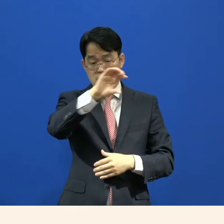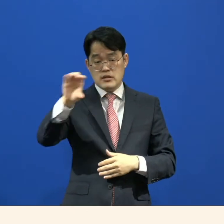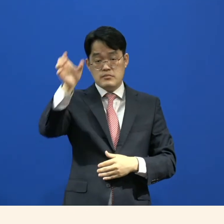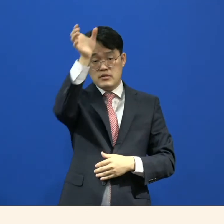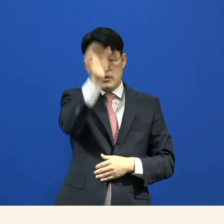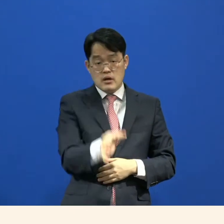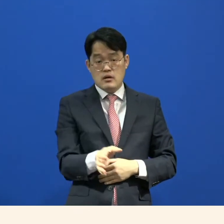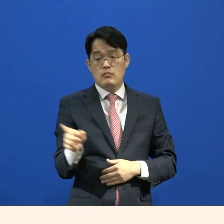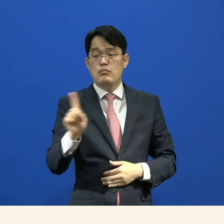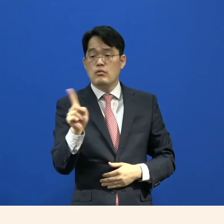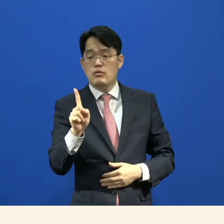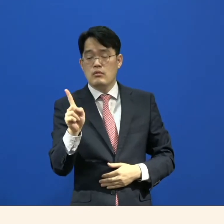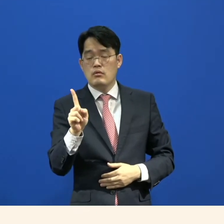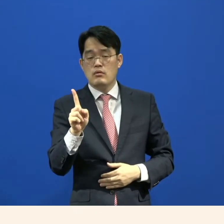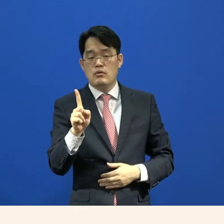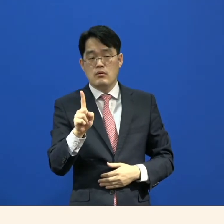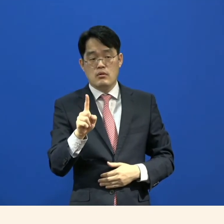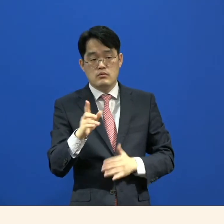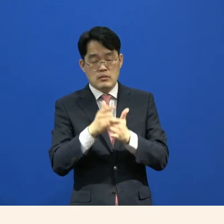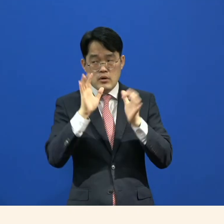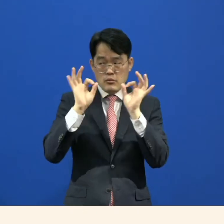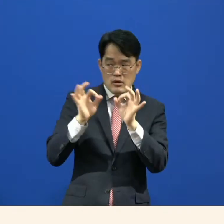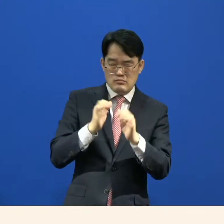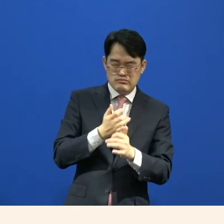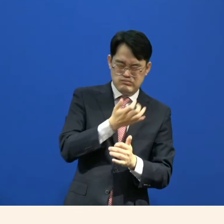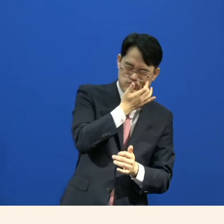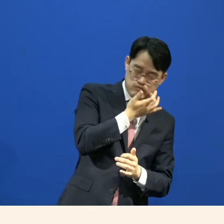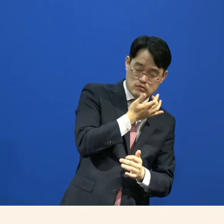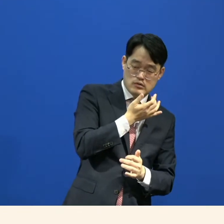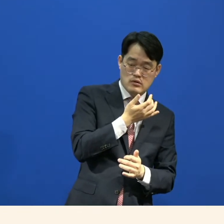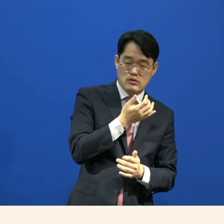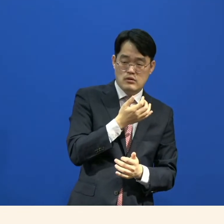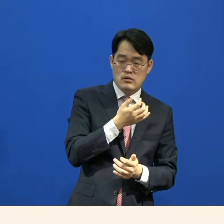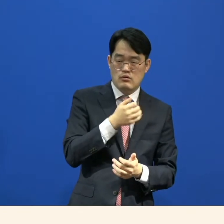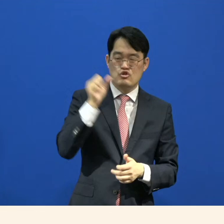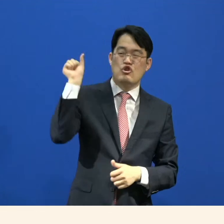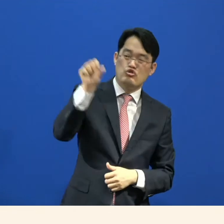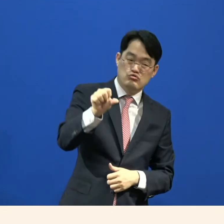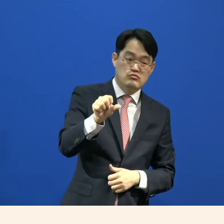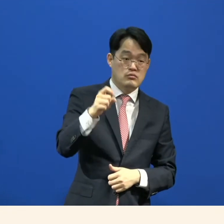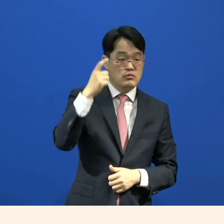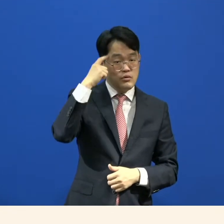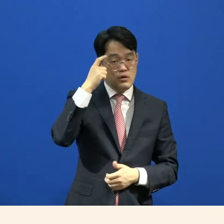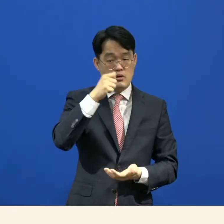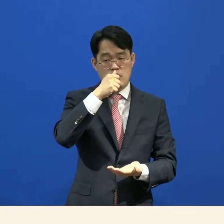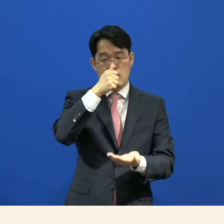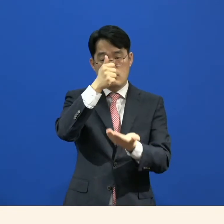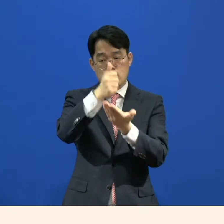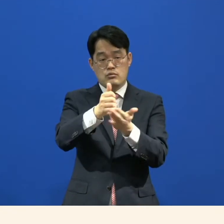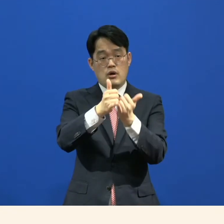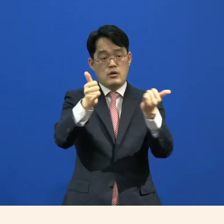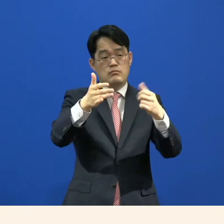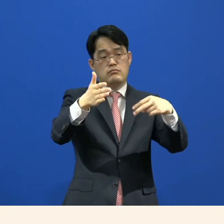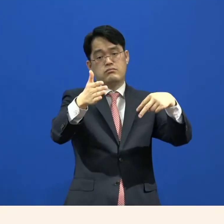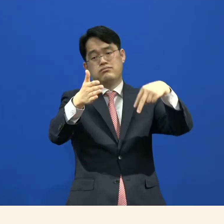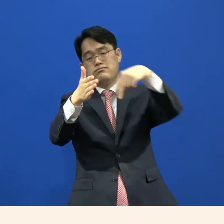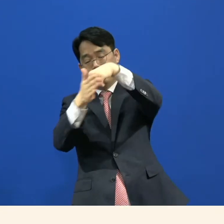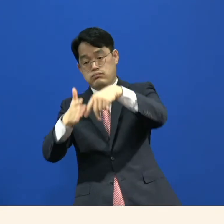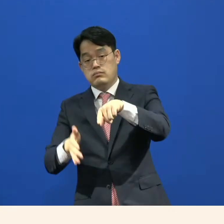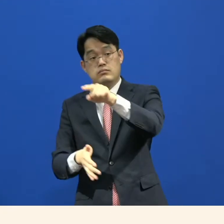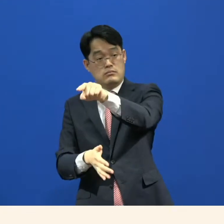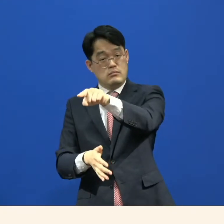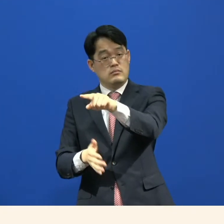그리고 사람들이 부끄럽게 여기던 것이 십자가였습니다. 대개는 십자가를 부끄러워 감추려고 했습니다.